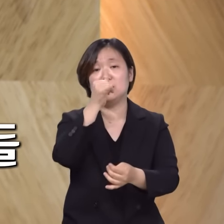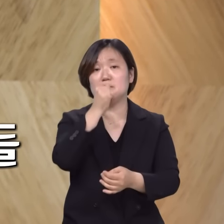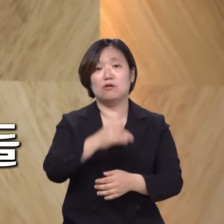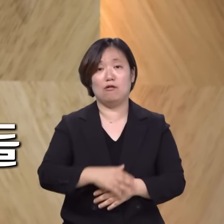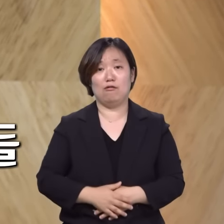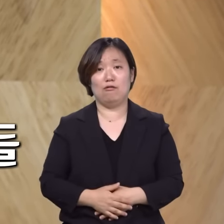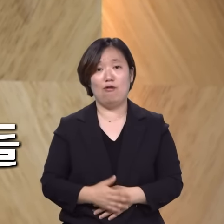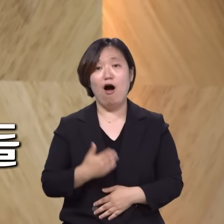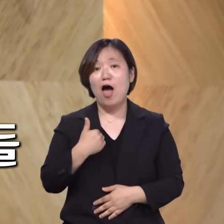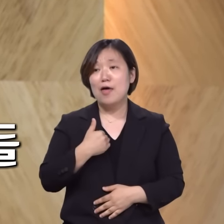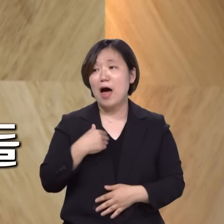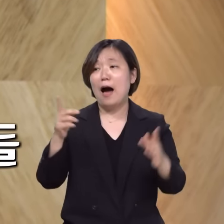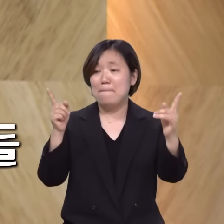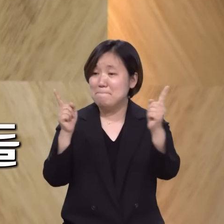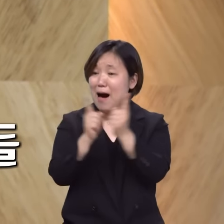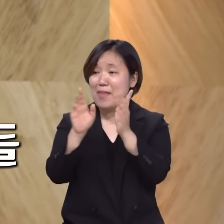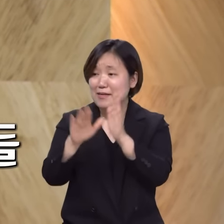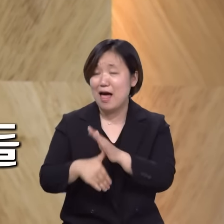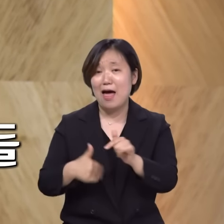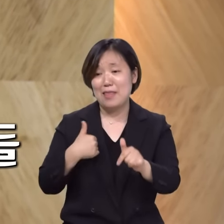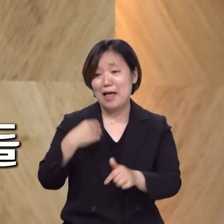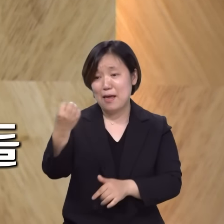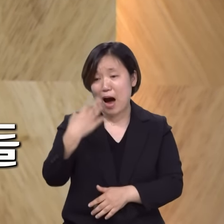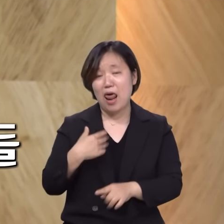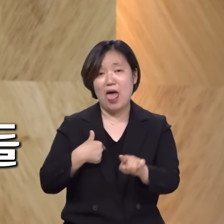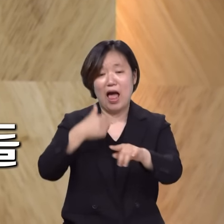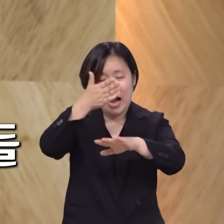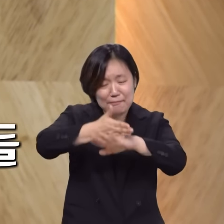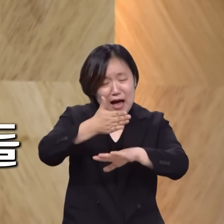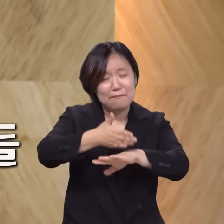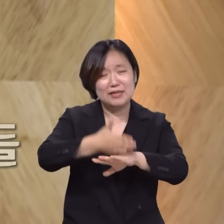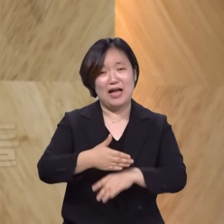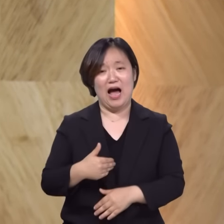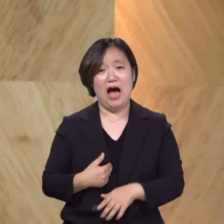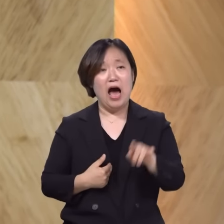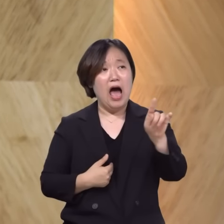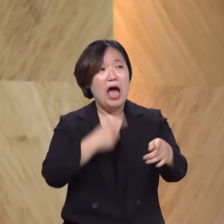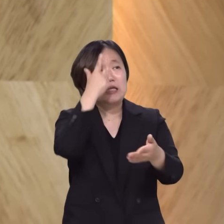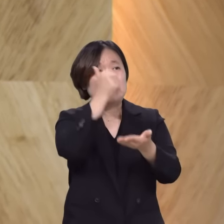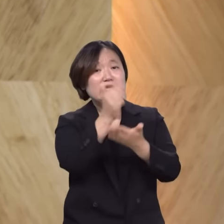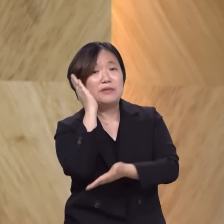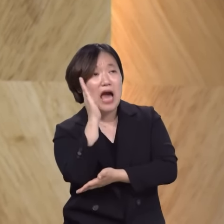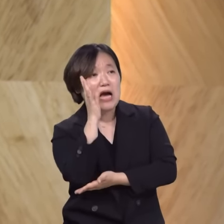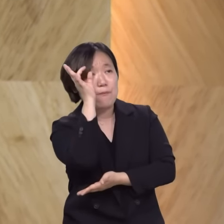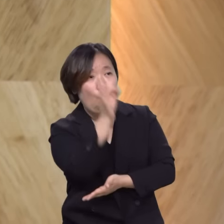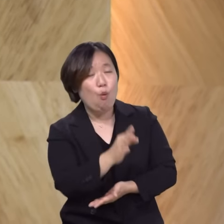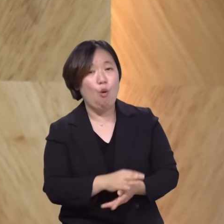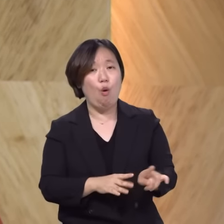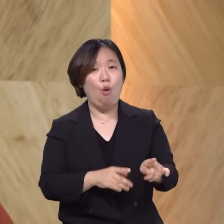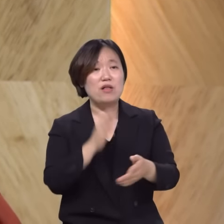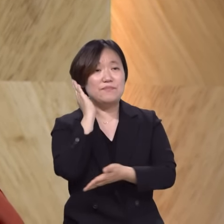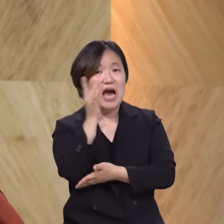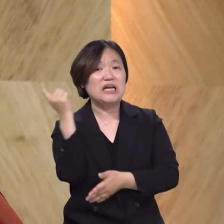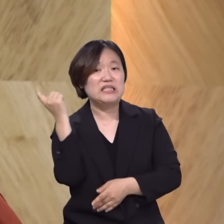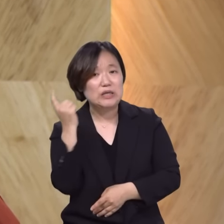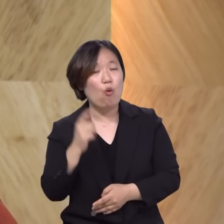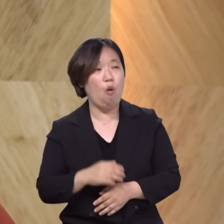분들이 저를 볼 때마다 감사합니다 감사합니다 스님 스님 방송 보고 스님 말씀을